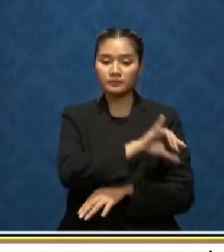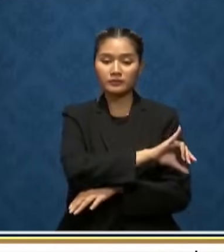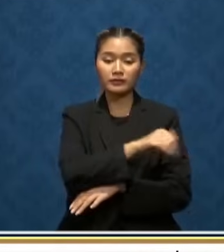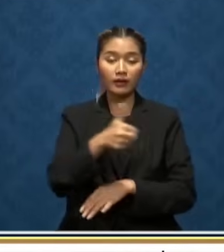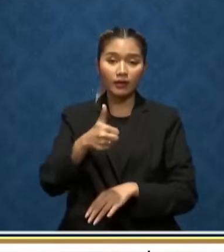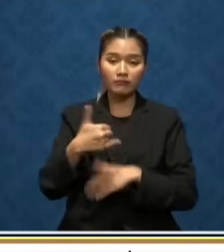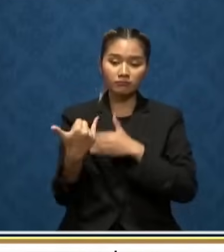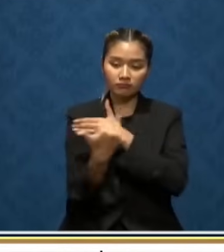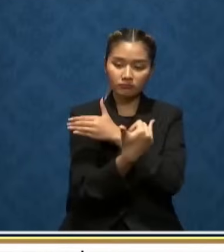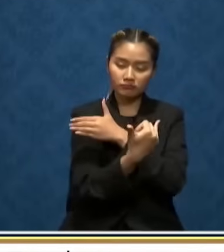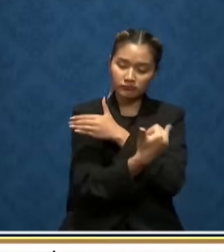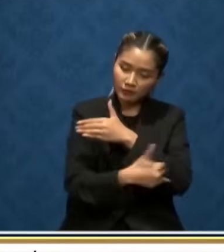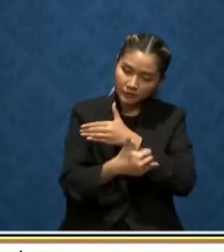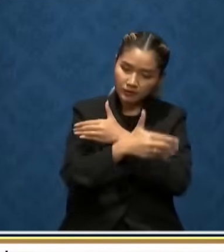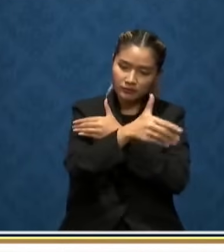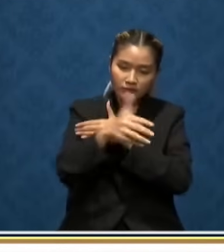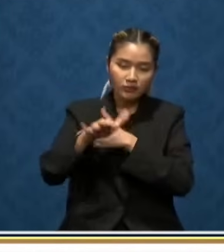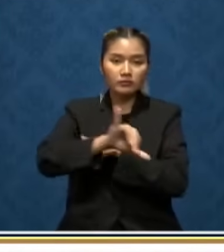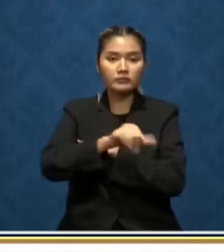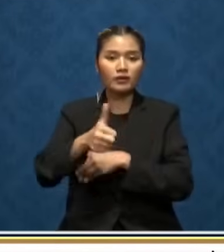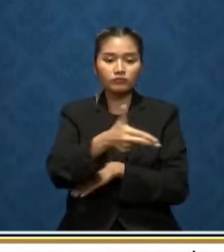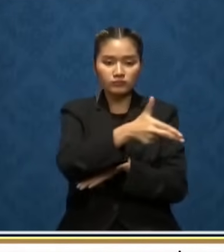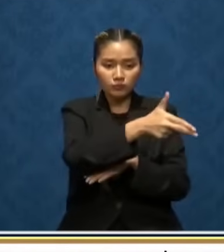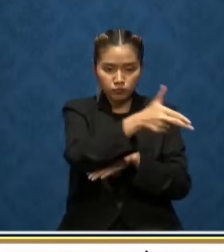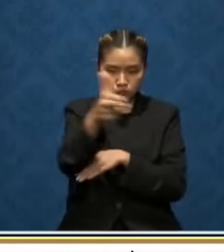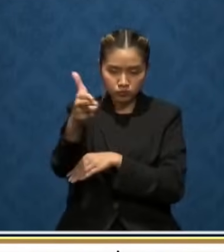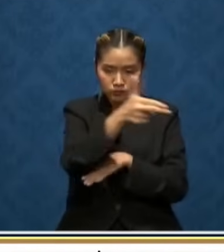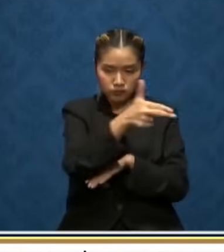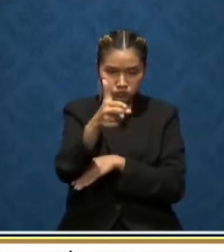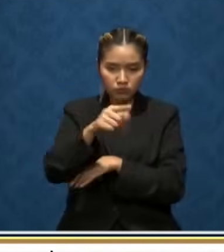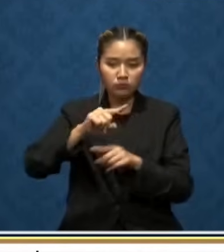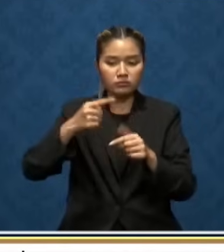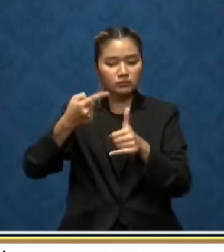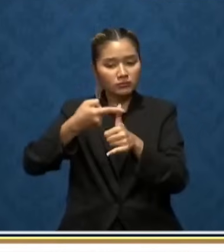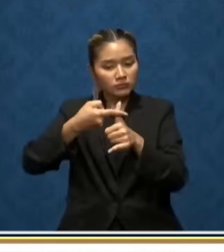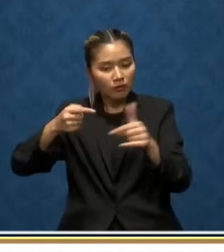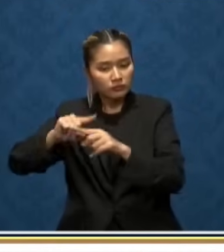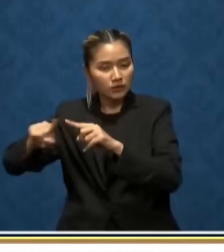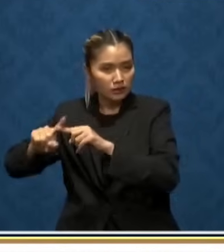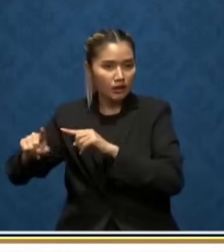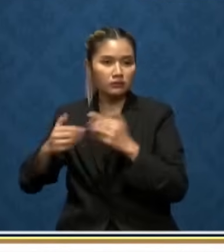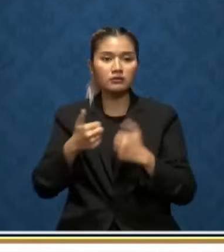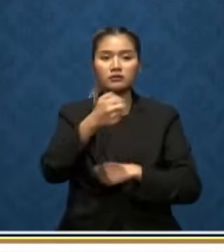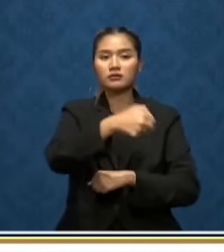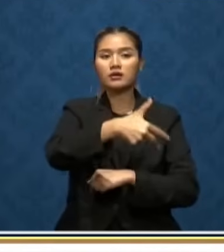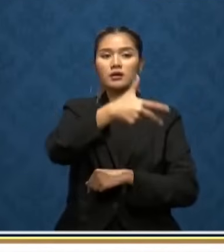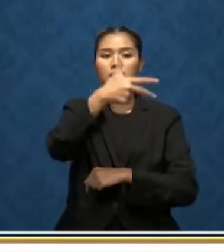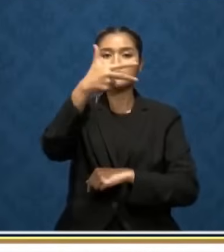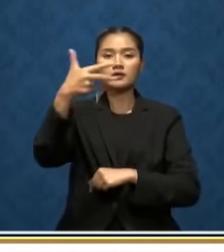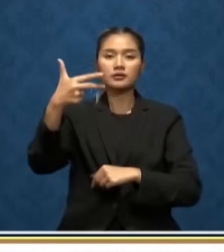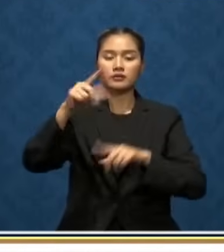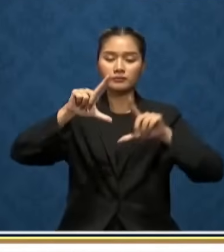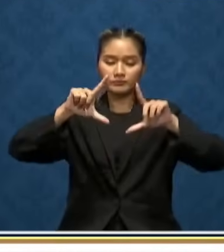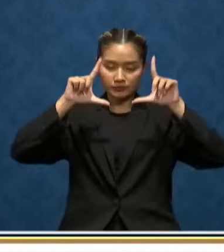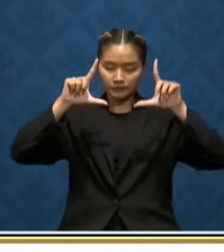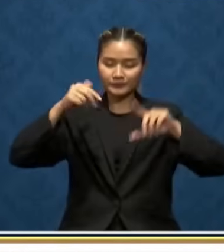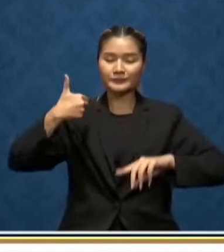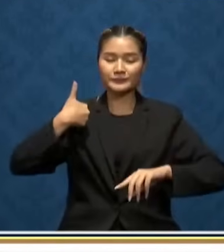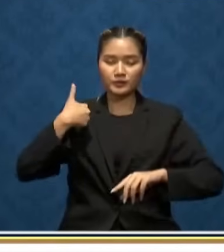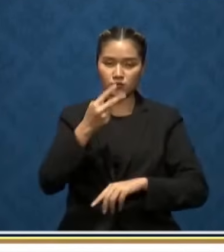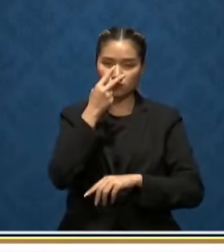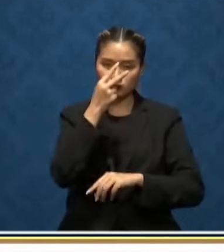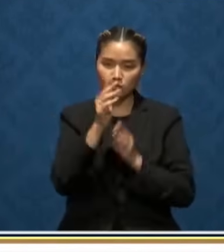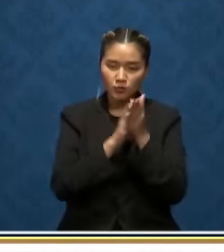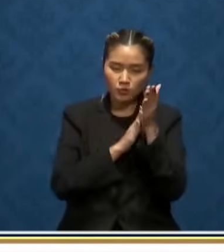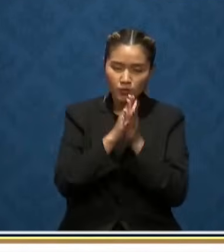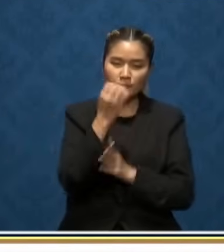าติหรือมีการยิงกราดคนก็จะตามมาดูที่ไทย PBS มีวิกฤ